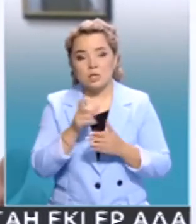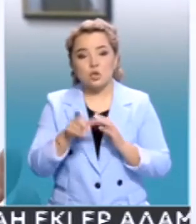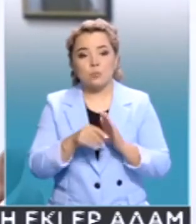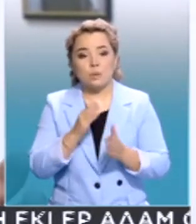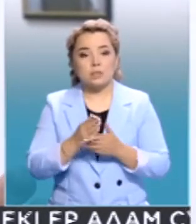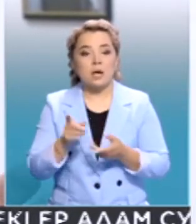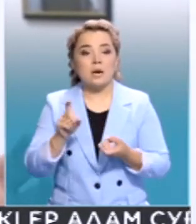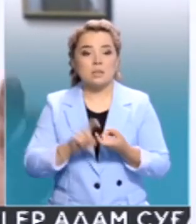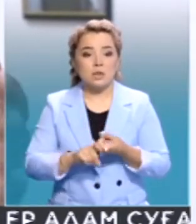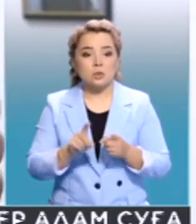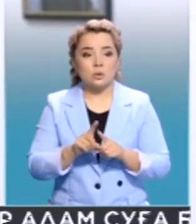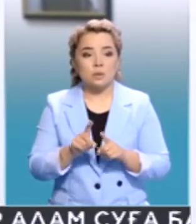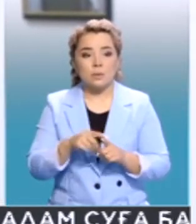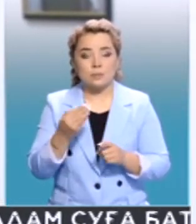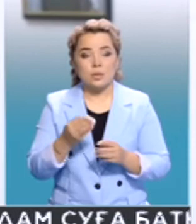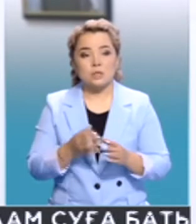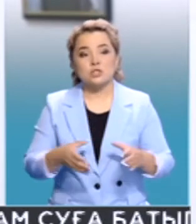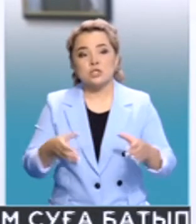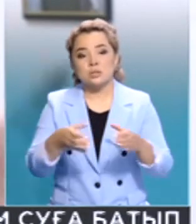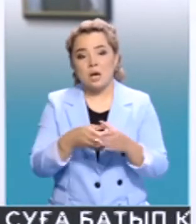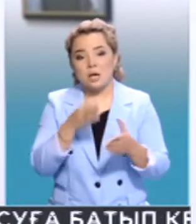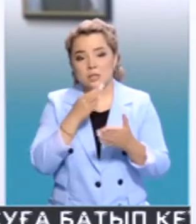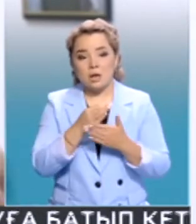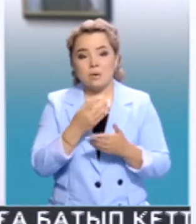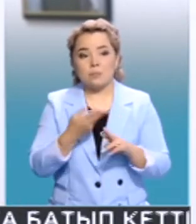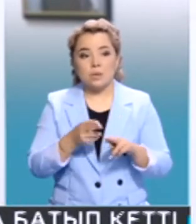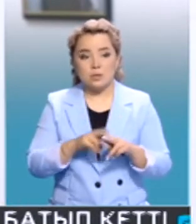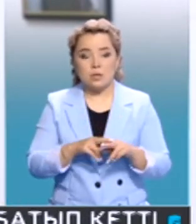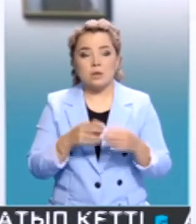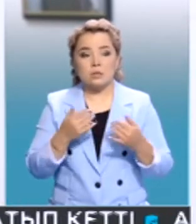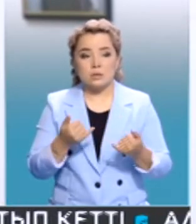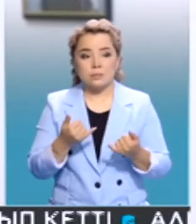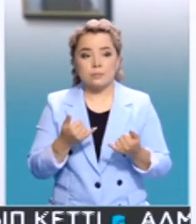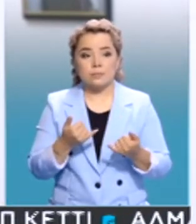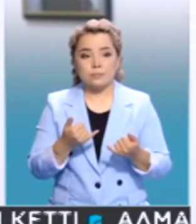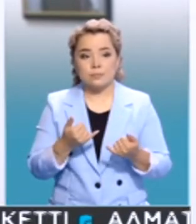Deputattar arkalı, onlar deputattar jine almaydı. Onda askere endi kazır